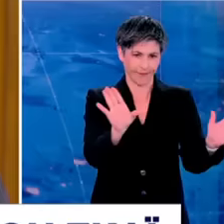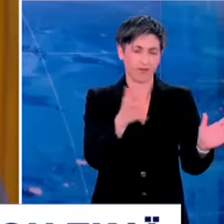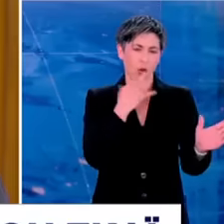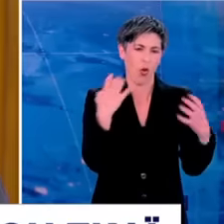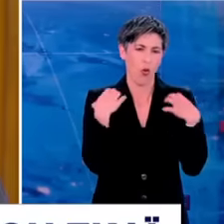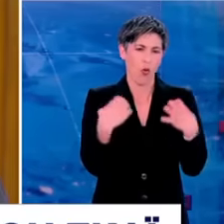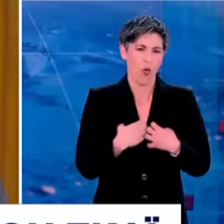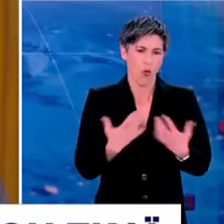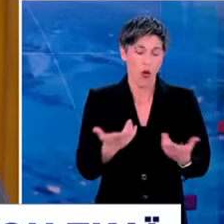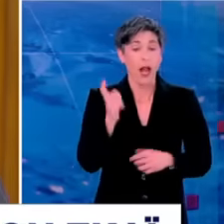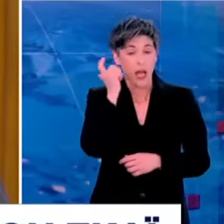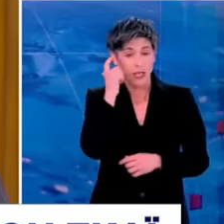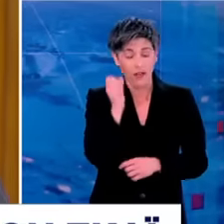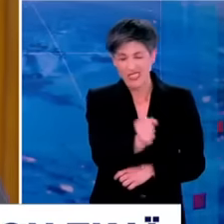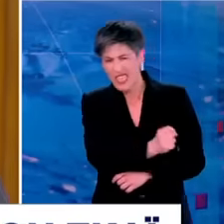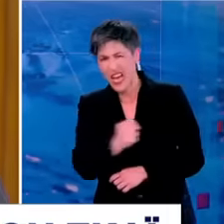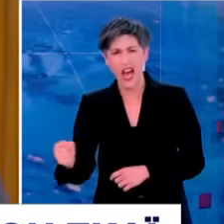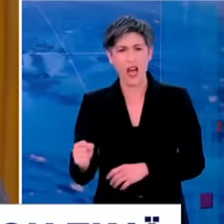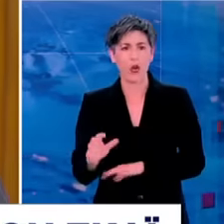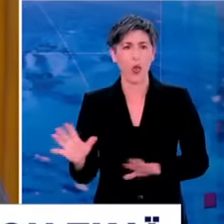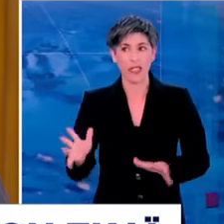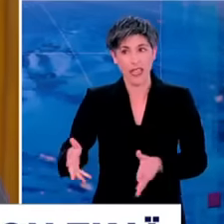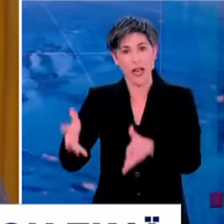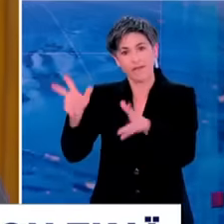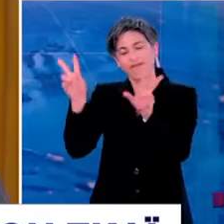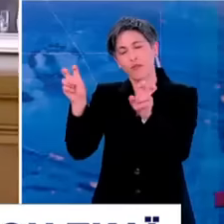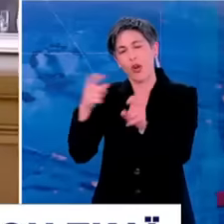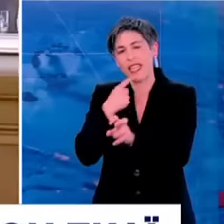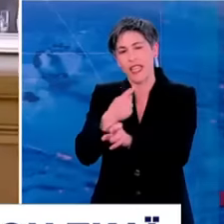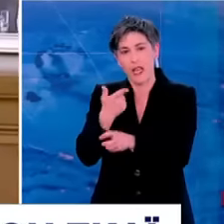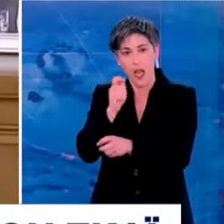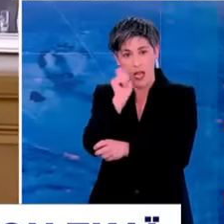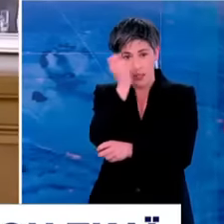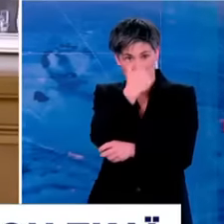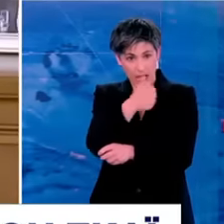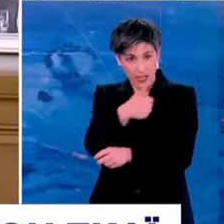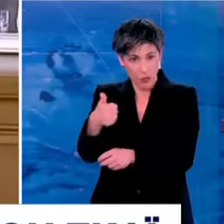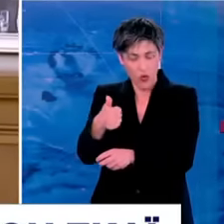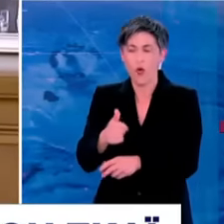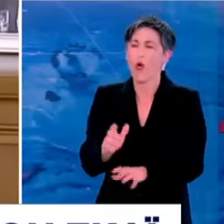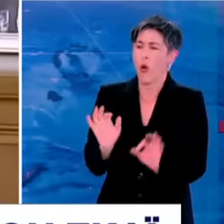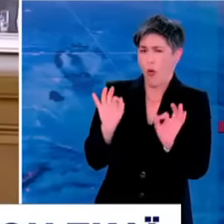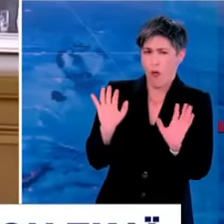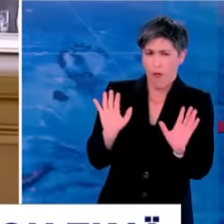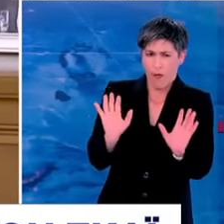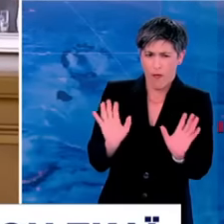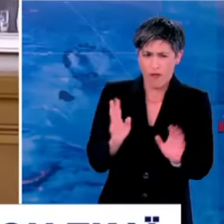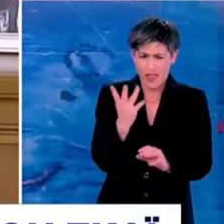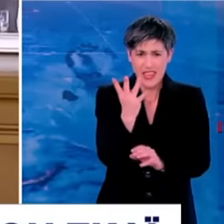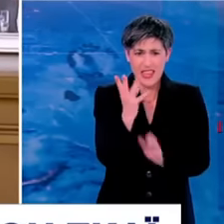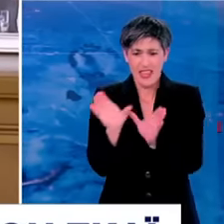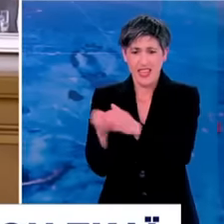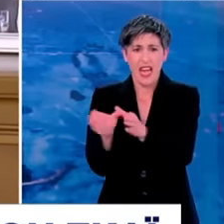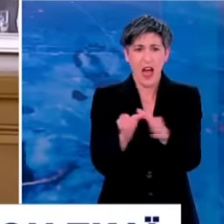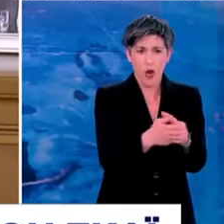την ακροδεξιά, όπως λέτε, πολυκατοικία δεν βάζετε μόνο τους Σπαρτιάτες. Όχι βέβαια. Είναι τρία κόμματα αυτή τη στιγμή στα δεξιά της